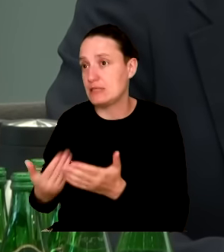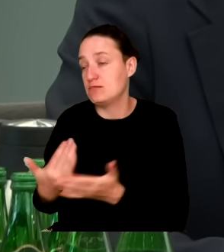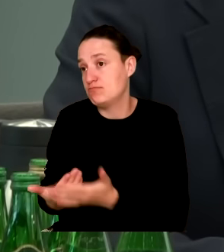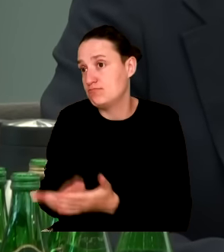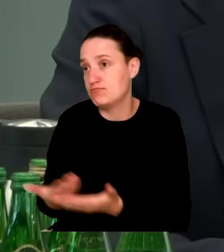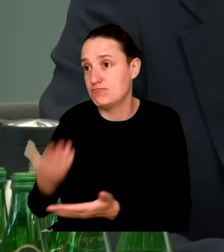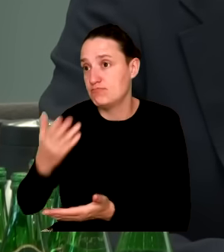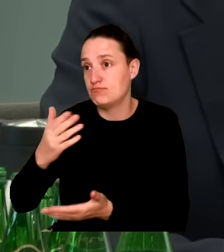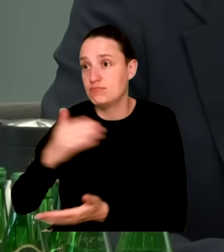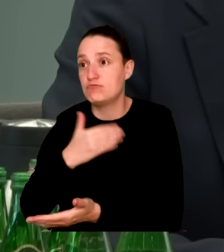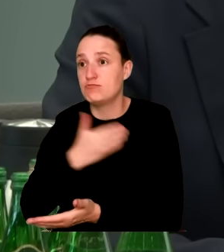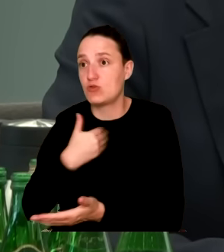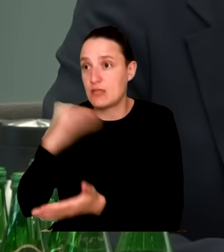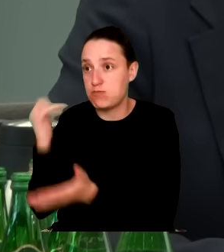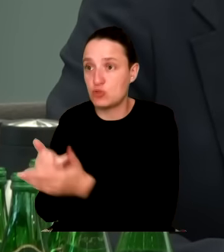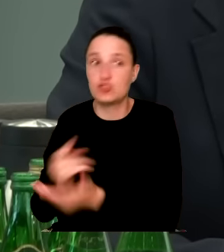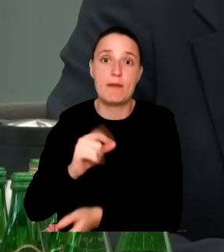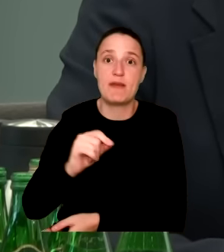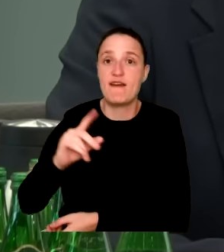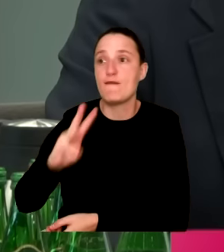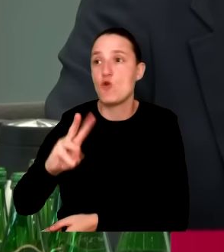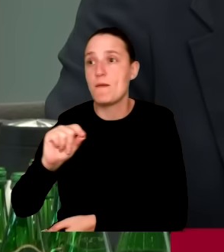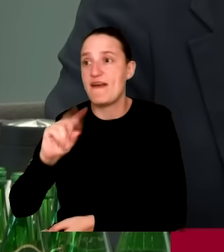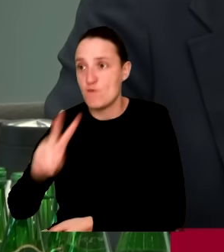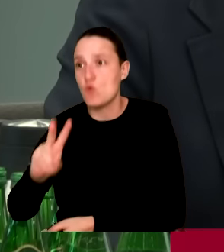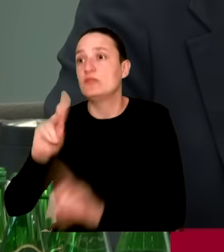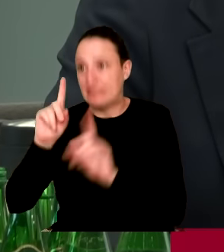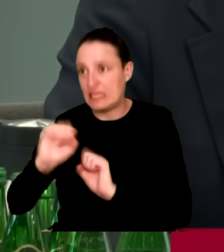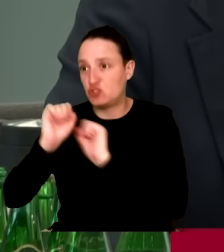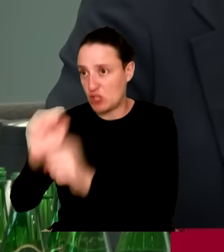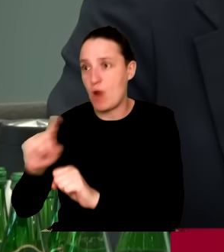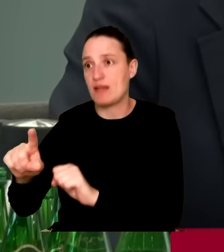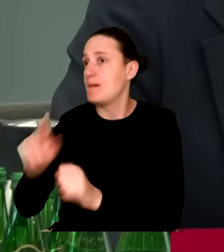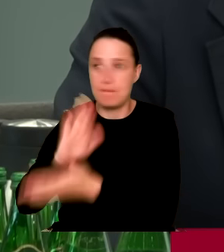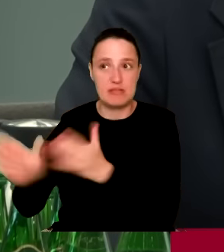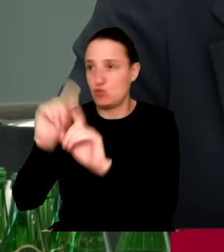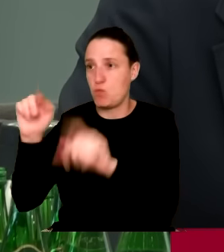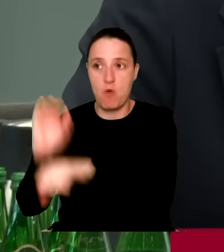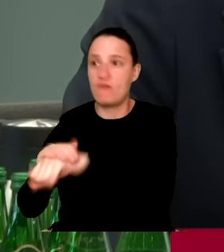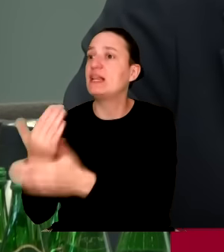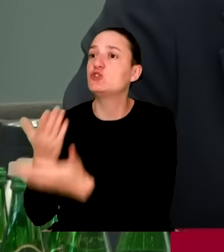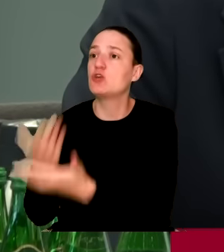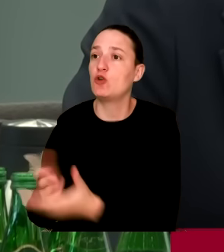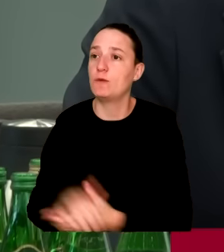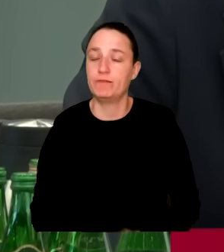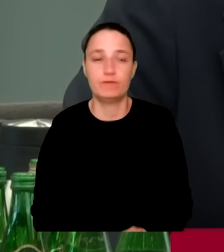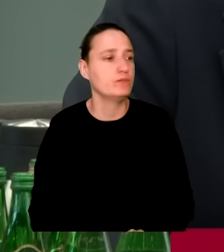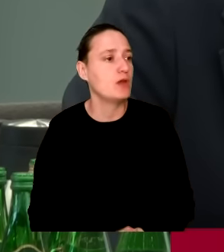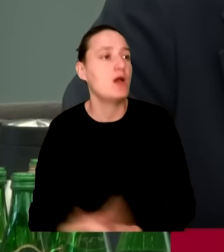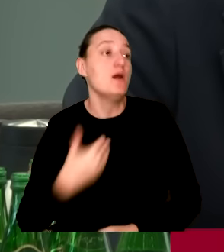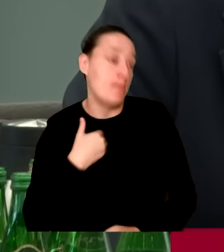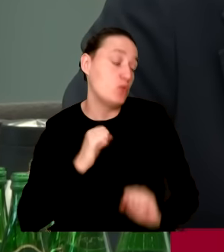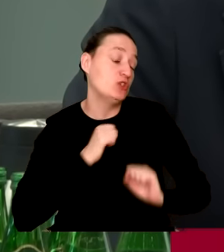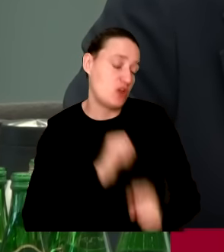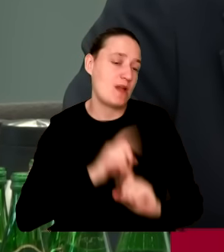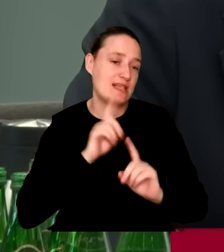Polska i PWPW podjęły działania organizacja takich wyborów bez podpisania umowy podjęły takie działania ponieważ te dwie